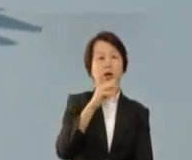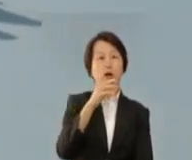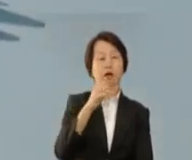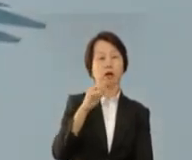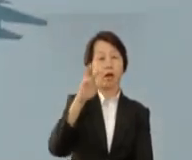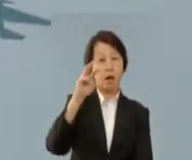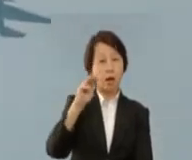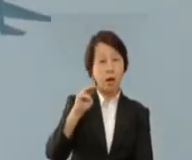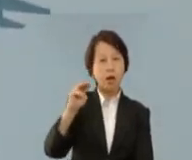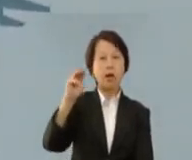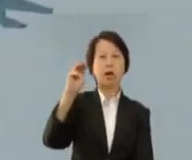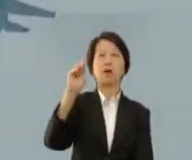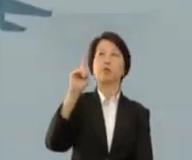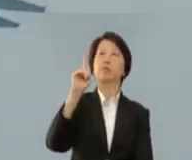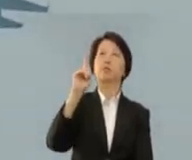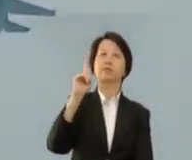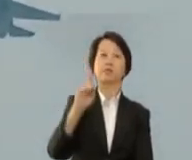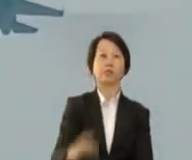Su-30MKN.